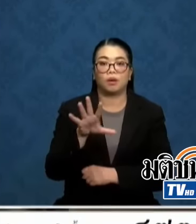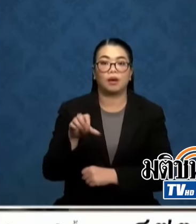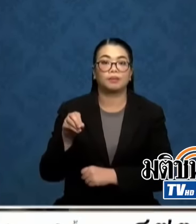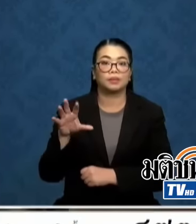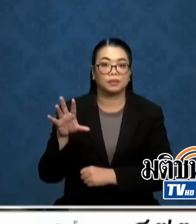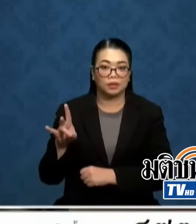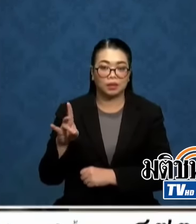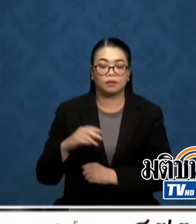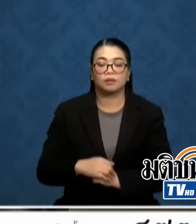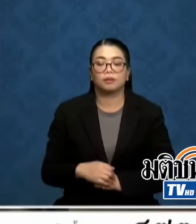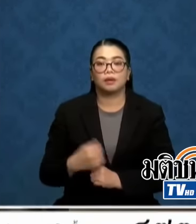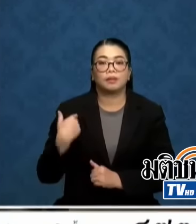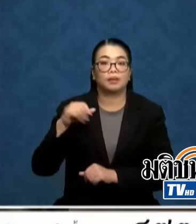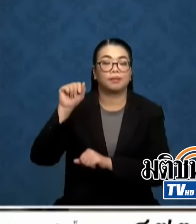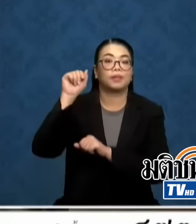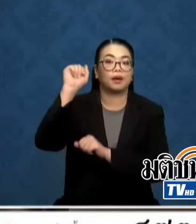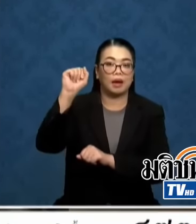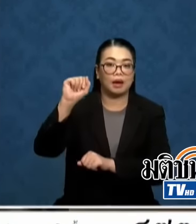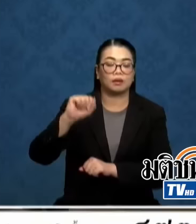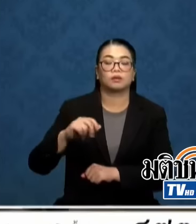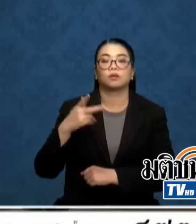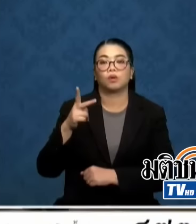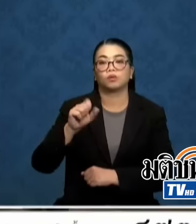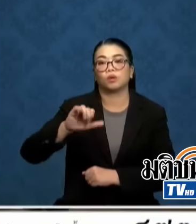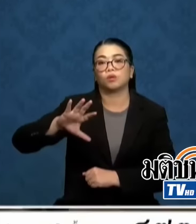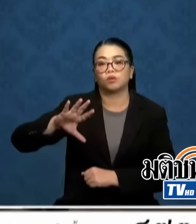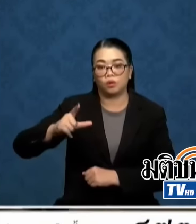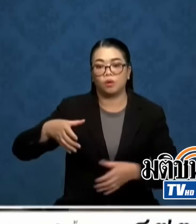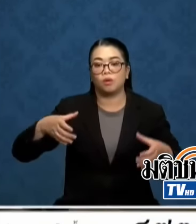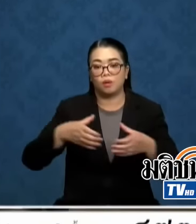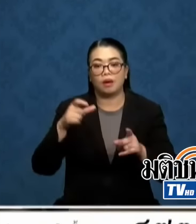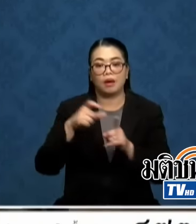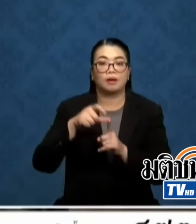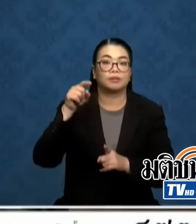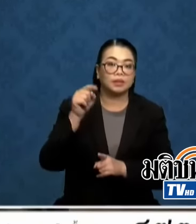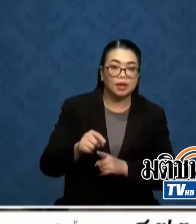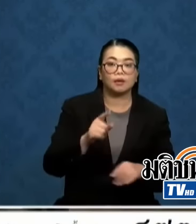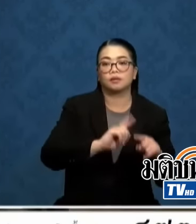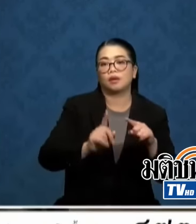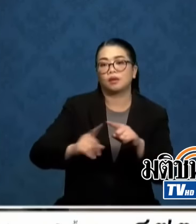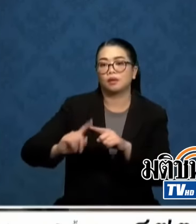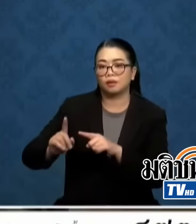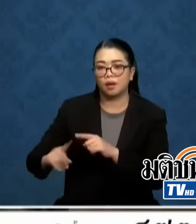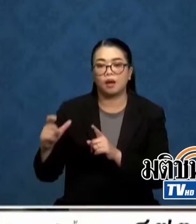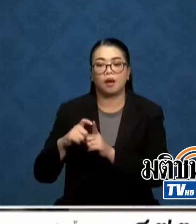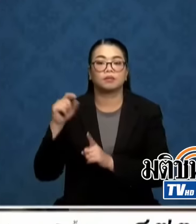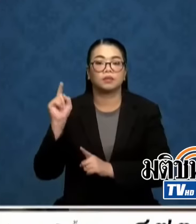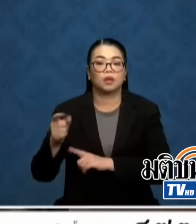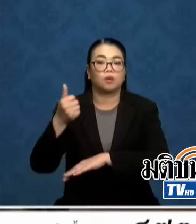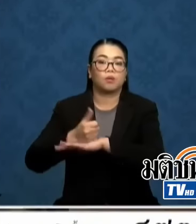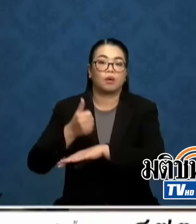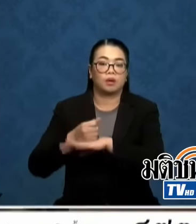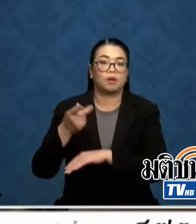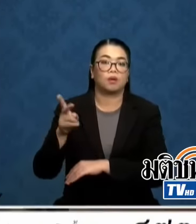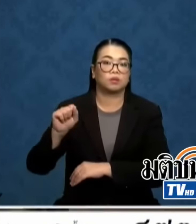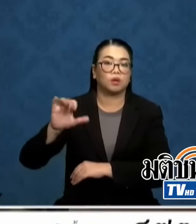2557ได้มีประกาศคณะรักษาความสงบแห่งชาติคำสั่งคณะรักษาความสงบแห่งชาติและคำสั่งหัวหน้าคณะรักษาความ